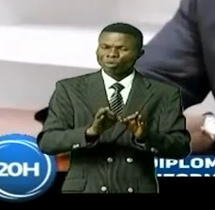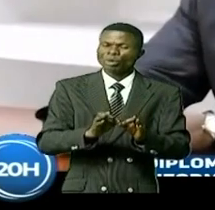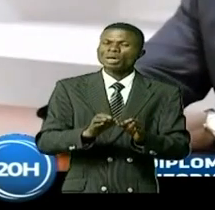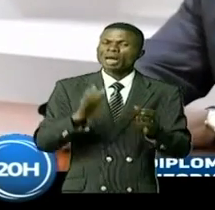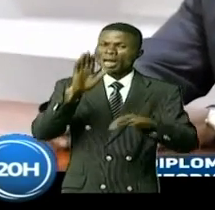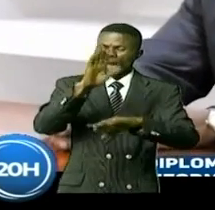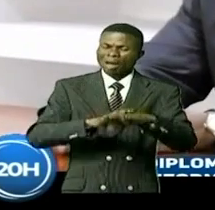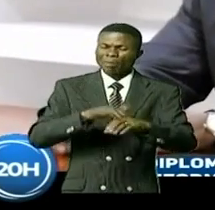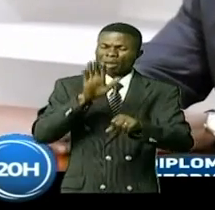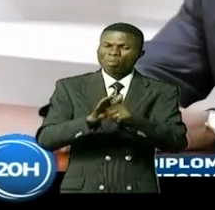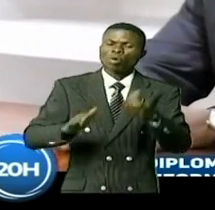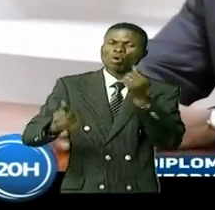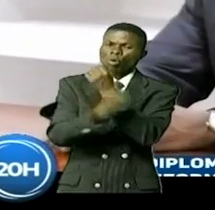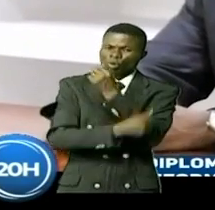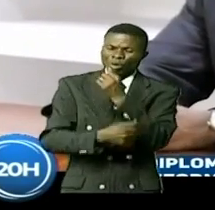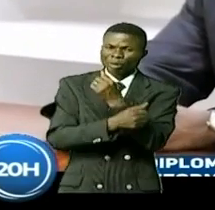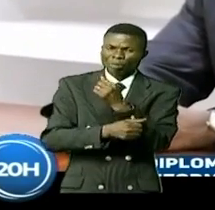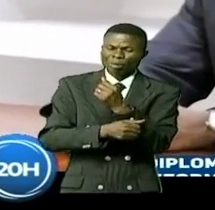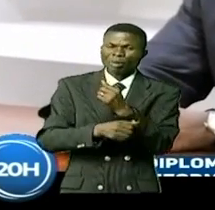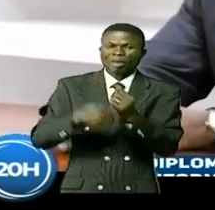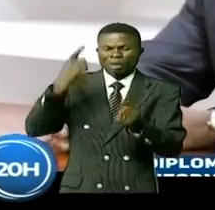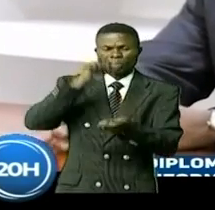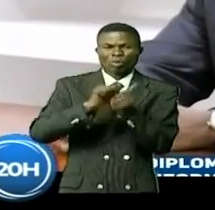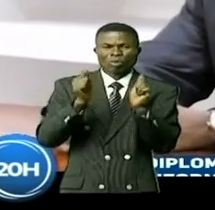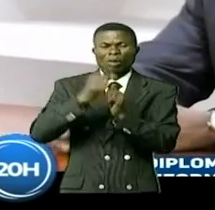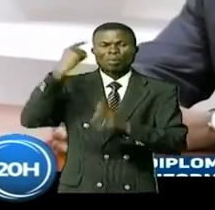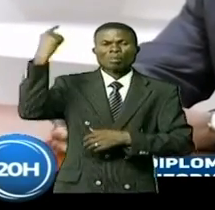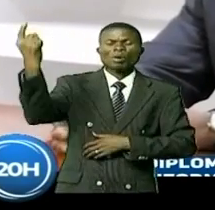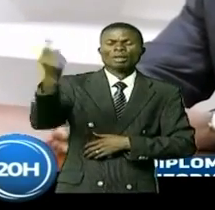diplomatique, humanitaire et